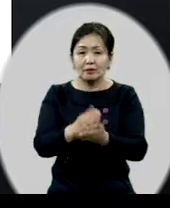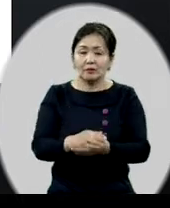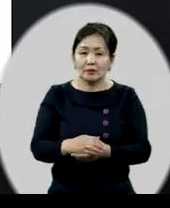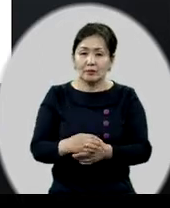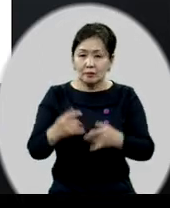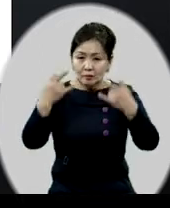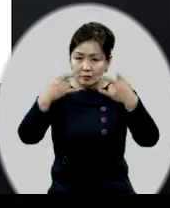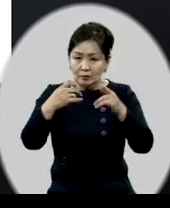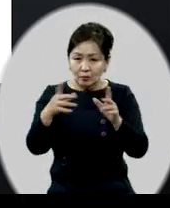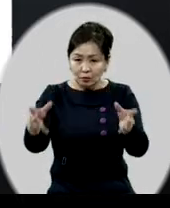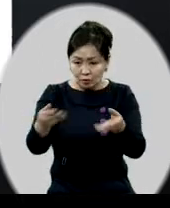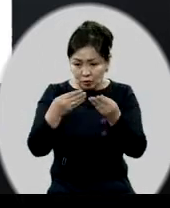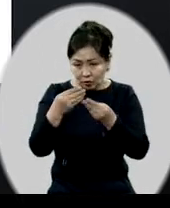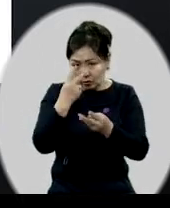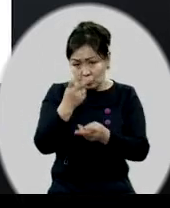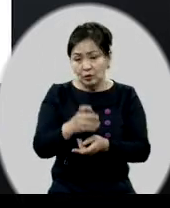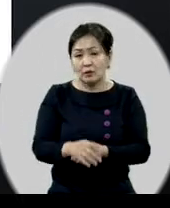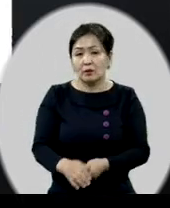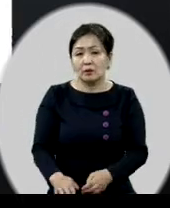ойртон суугаарай хүүхдүүдээ.